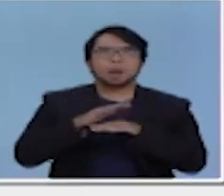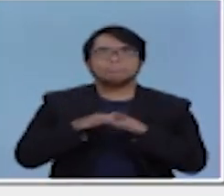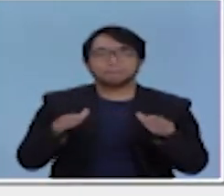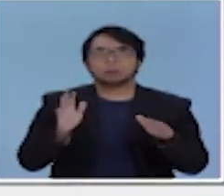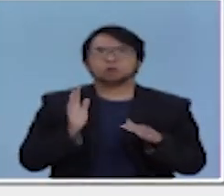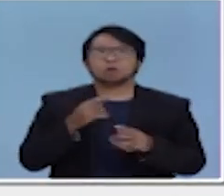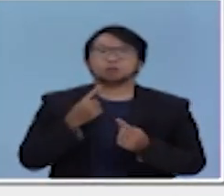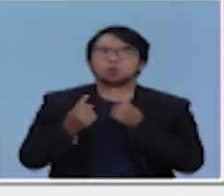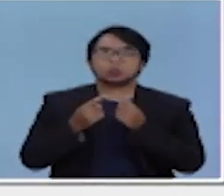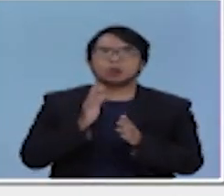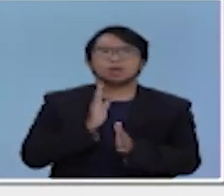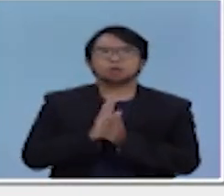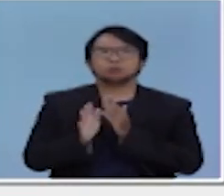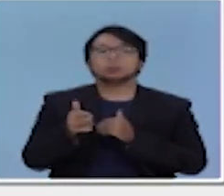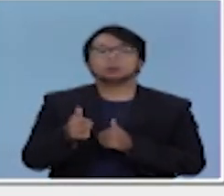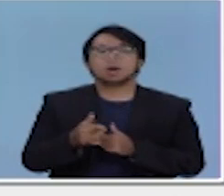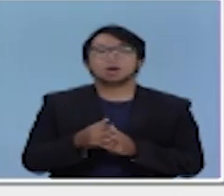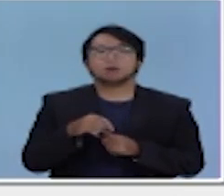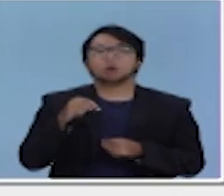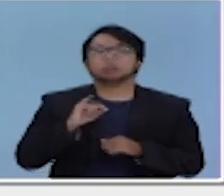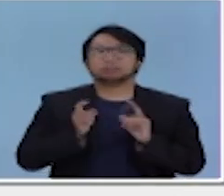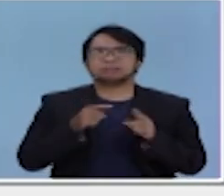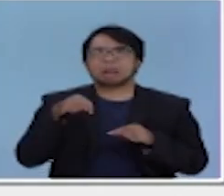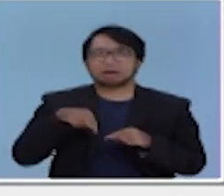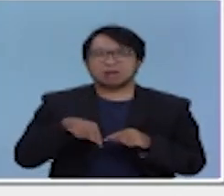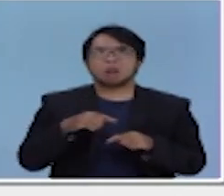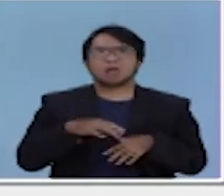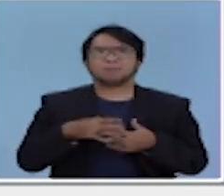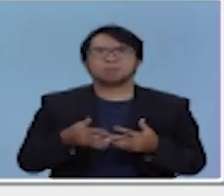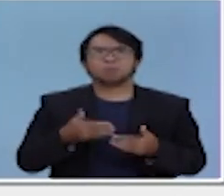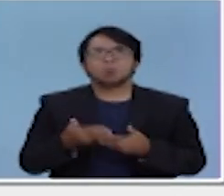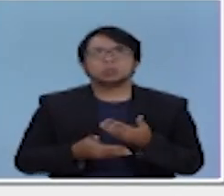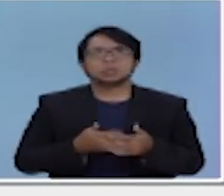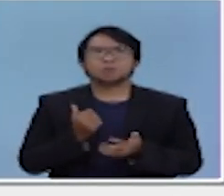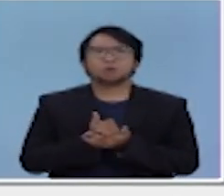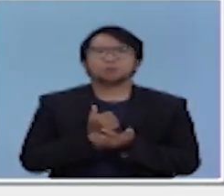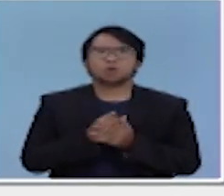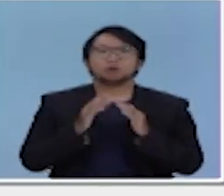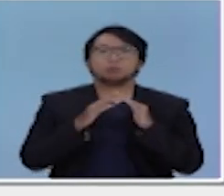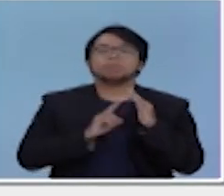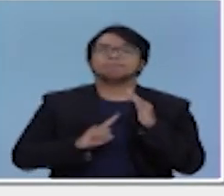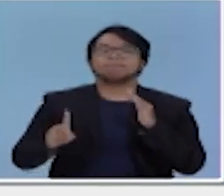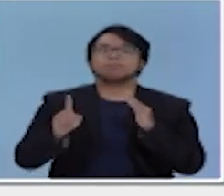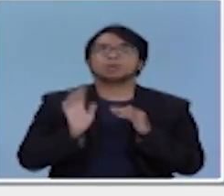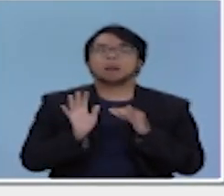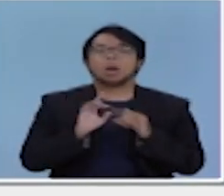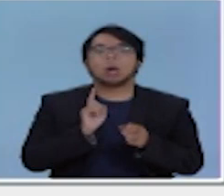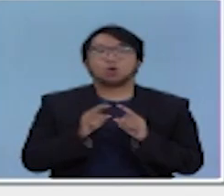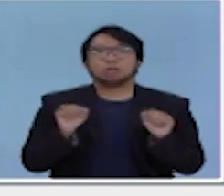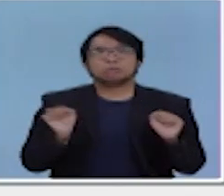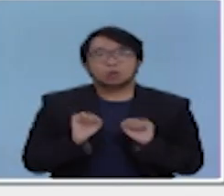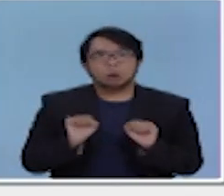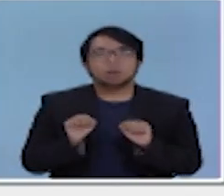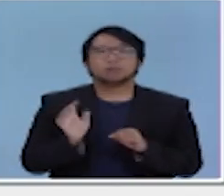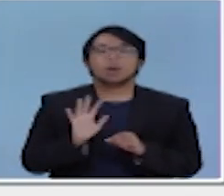kalau udah lagi netralisir segini sangat aku minimalkan banget dan juga yang biasanya itu kalau nggak hujan banget maksudnya